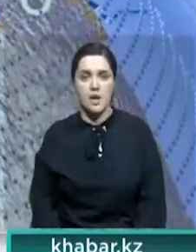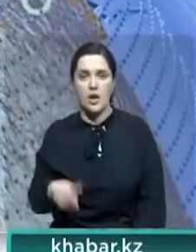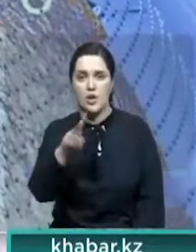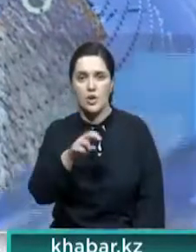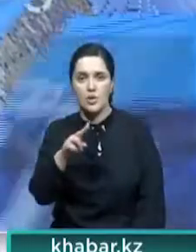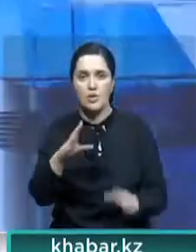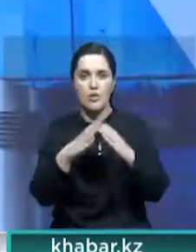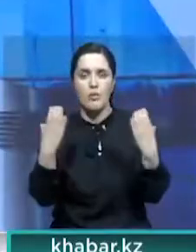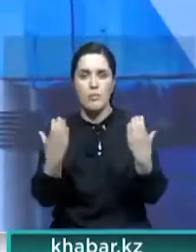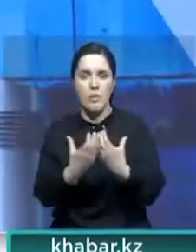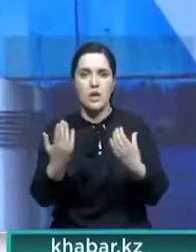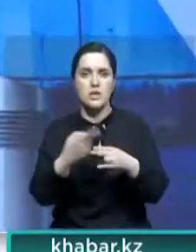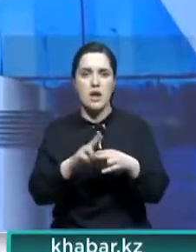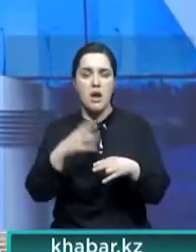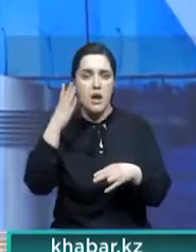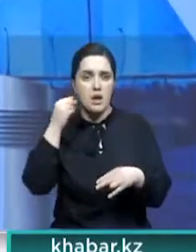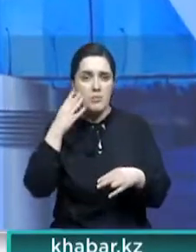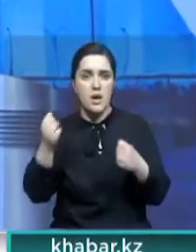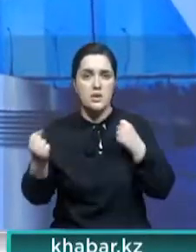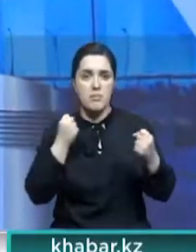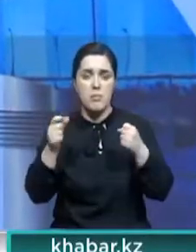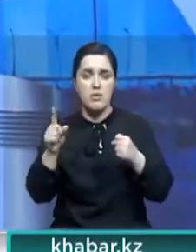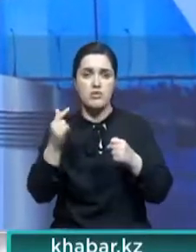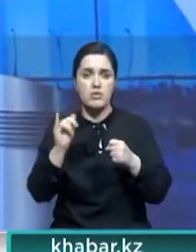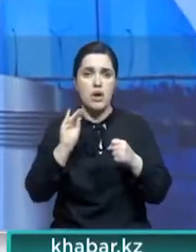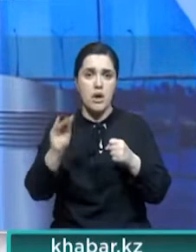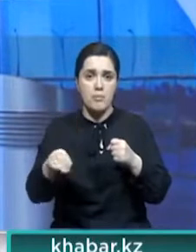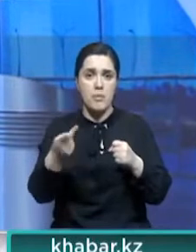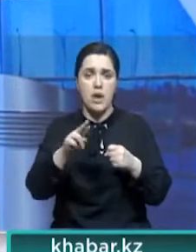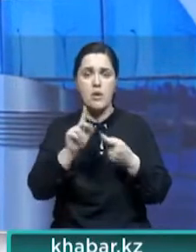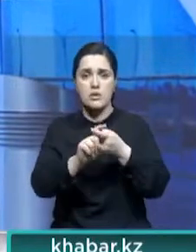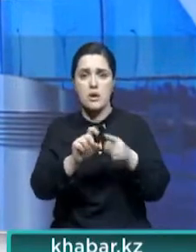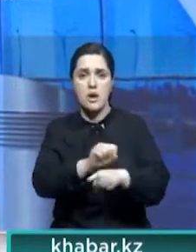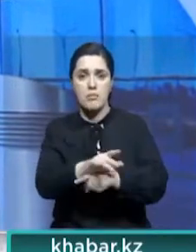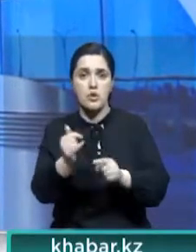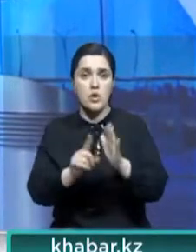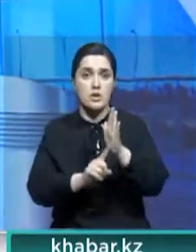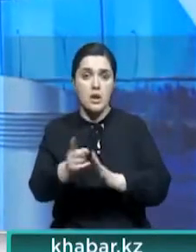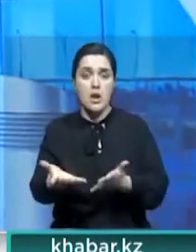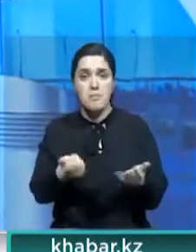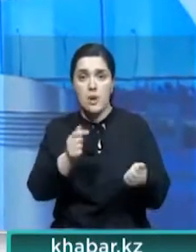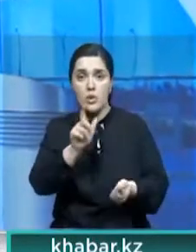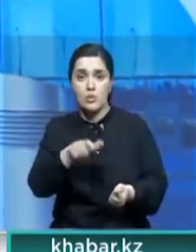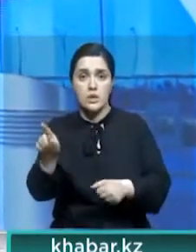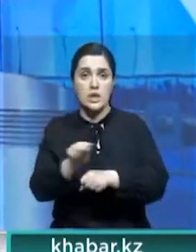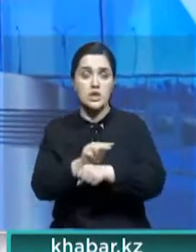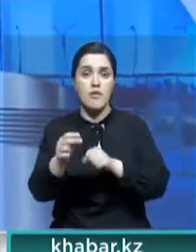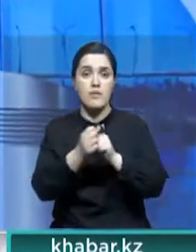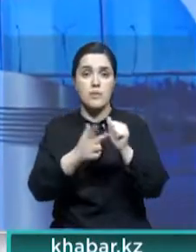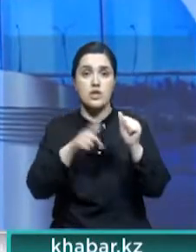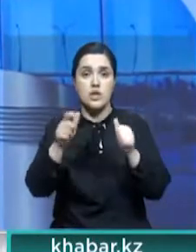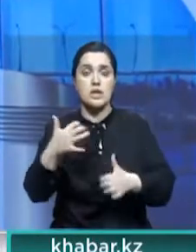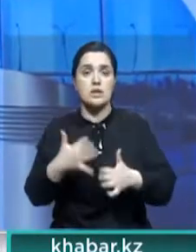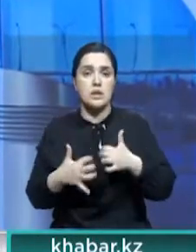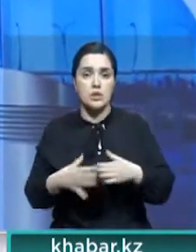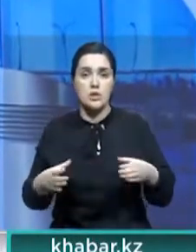Ледовый комплекс «Халык-Арена» в Алматы, оборудованный под ковидный госпиталь, начал принимать первых пациентов с коронавирусом. Лечение там получают сейчас